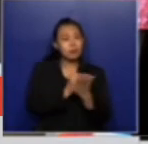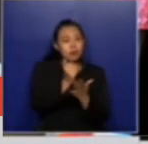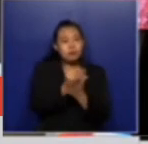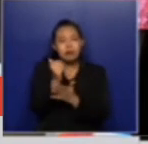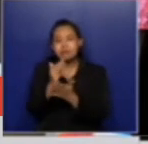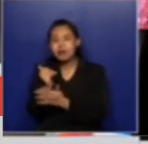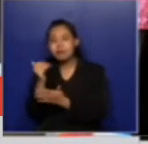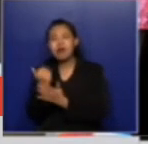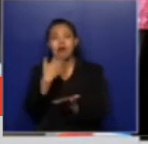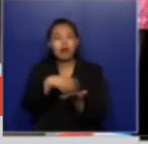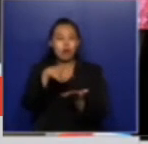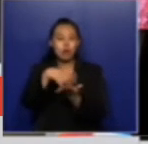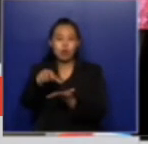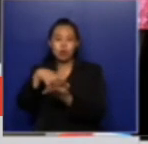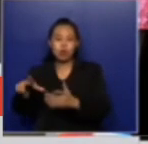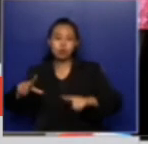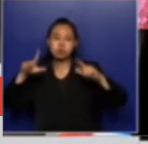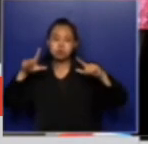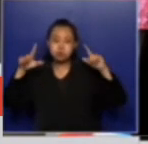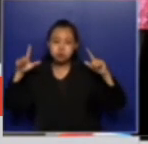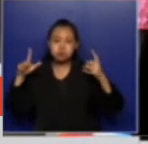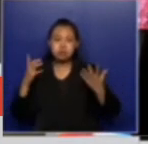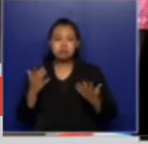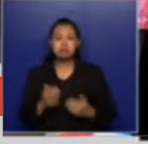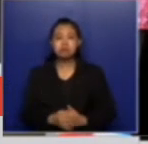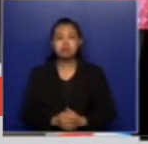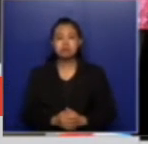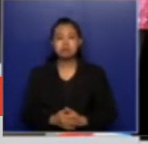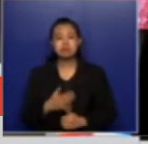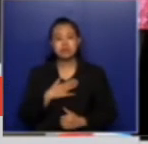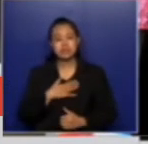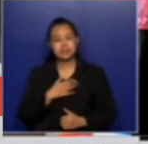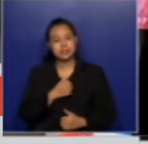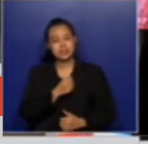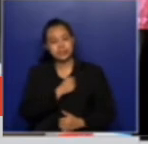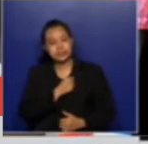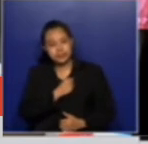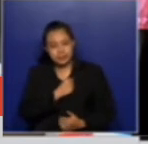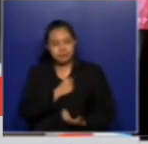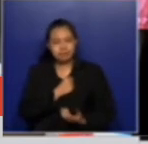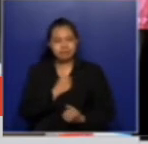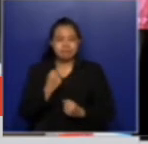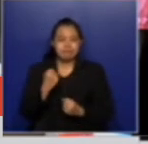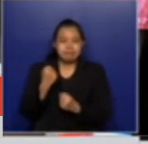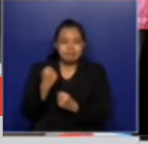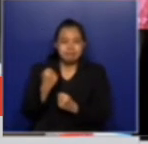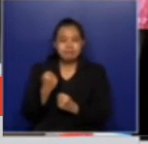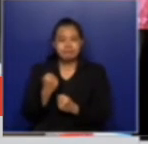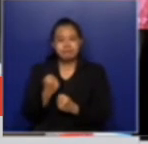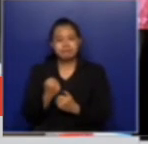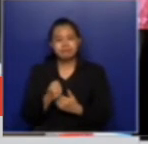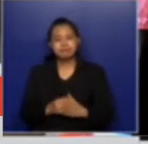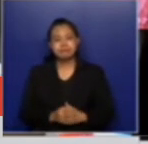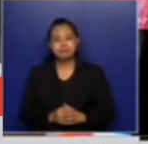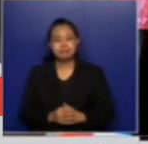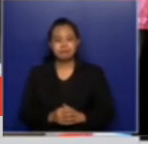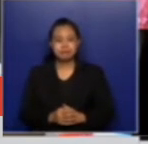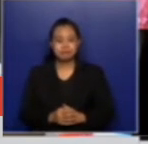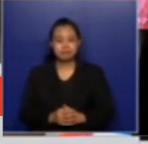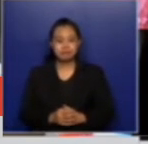ไอ้นี่มาประสบผลสำเร็จผมอดที่จะประท้วงลึกๆในใจตัวเองไม่